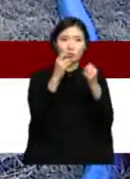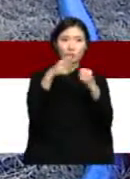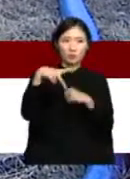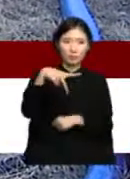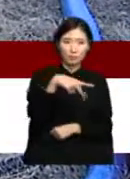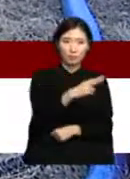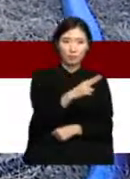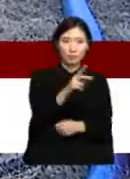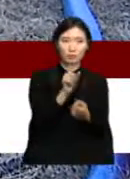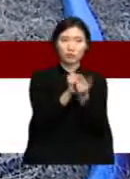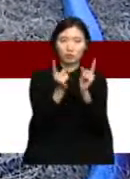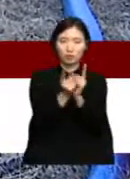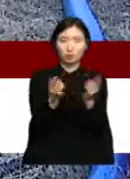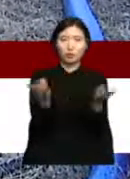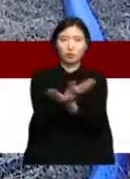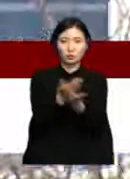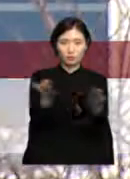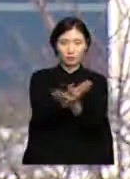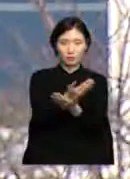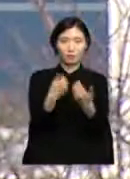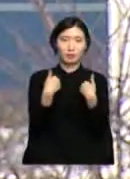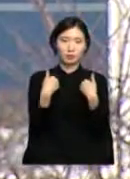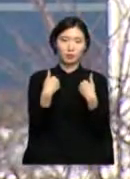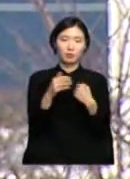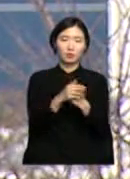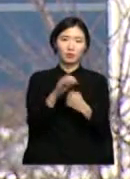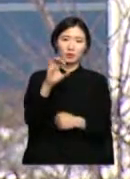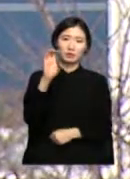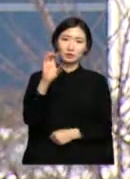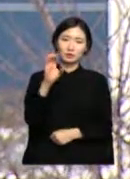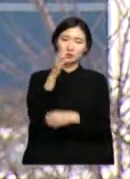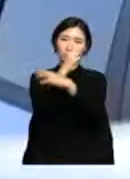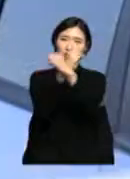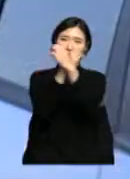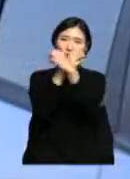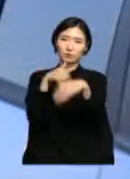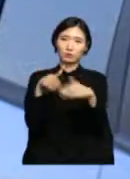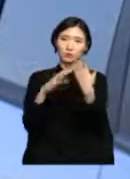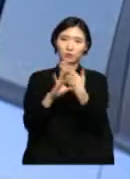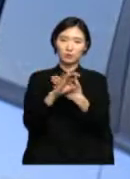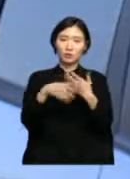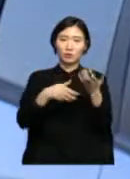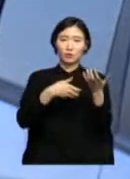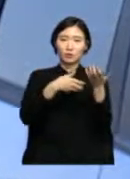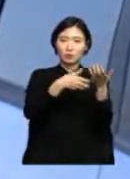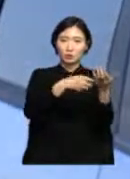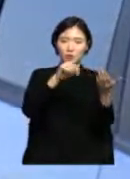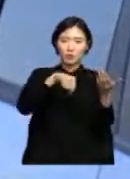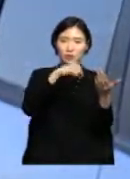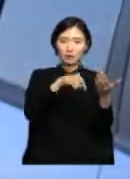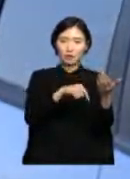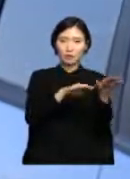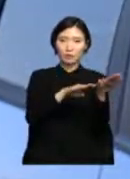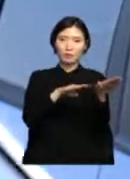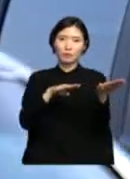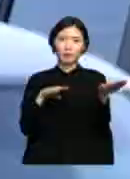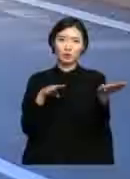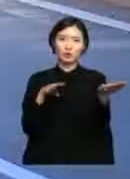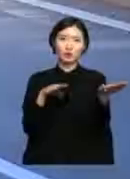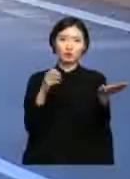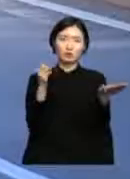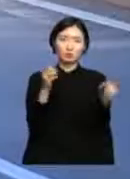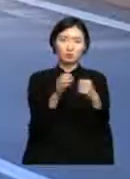서로 교차를 해줘야 되겠죠. IC에 신호등이 설치되면 고속도로 내부의 정체를 유발할 수 있어